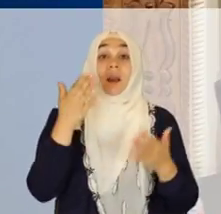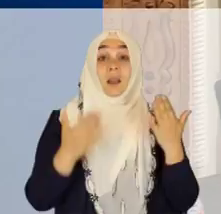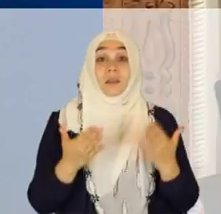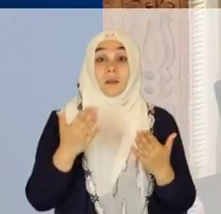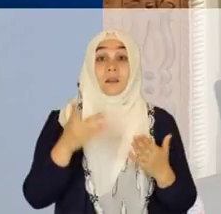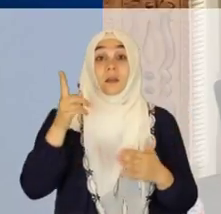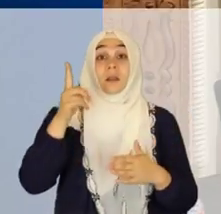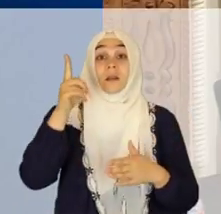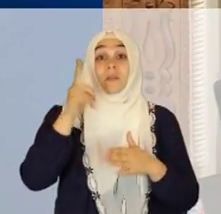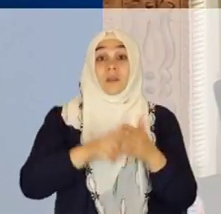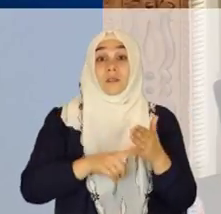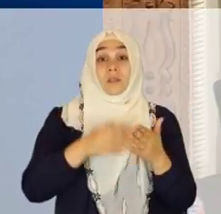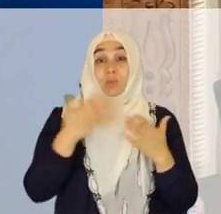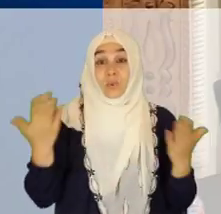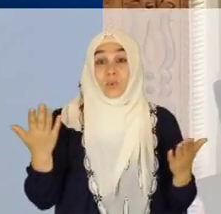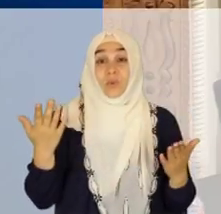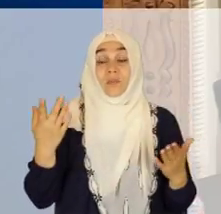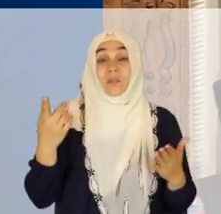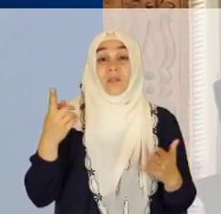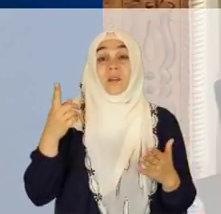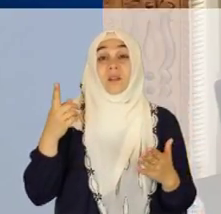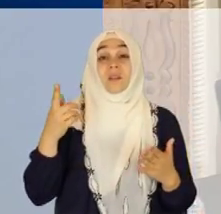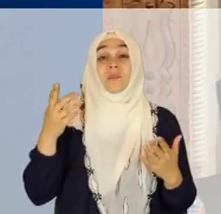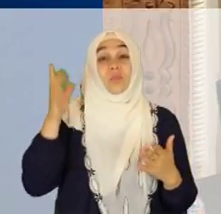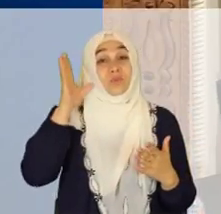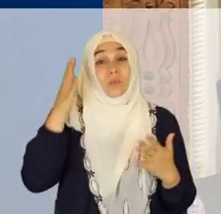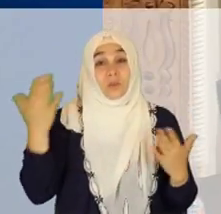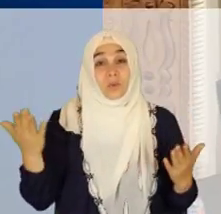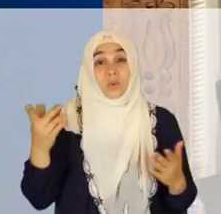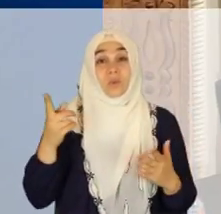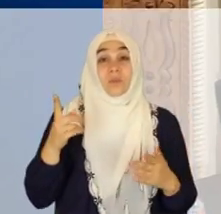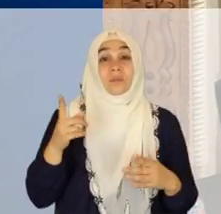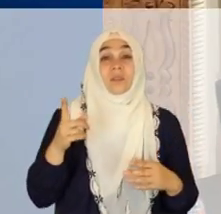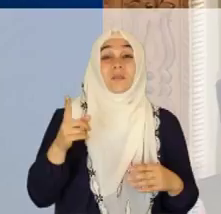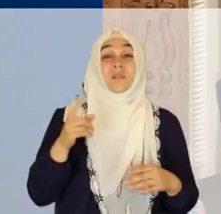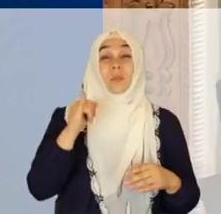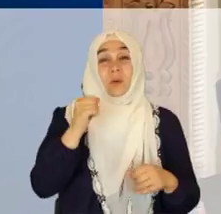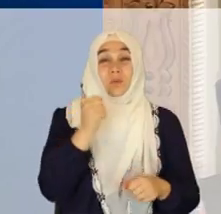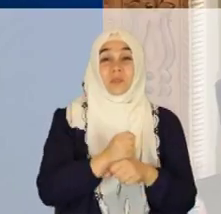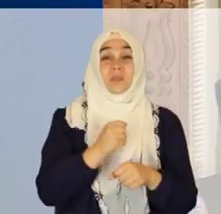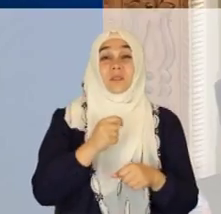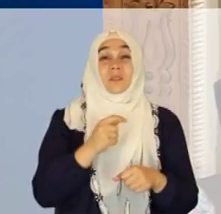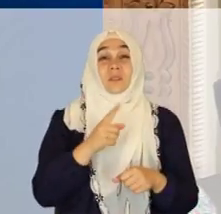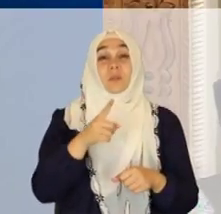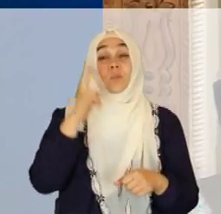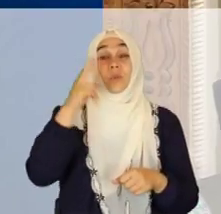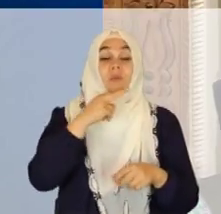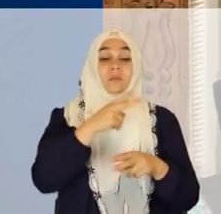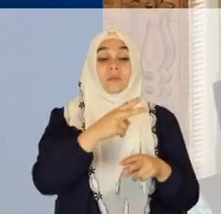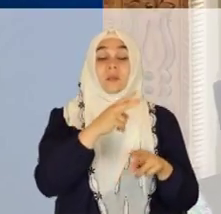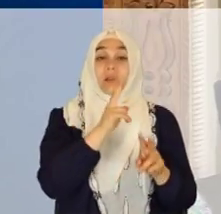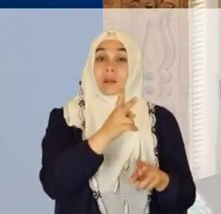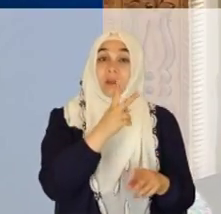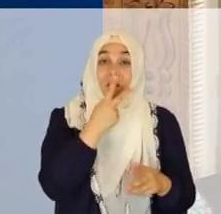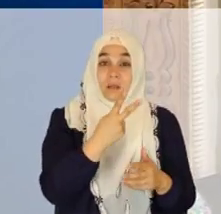Agar bemorlik betavfiq, munofiq, batarin odamga bo'lsa, ogohlantirish bo'ladi.